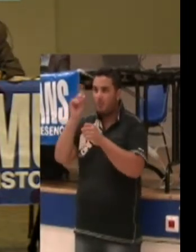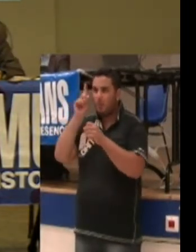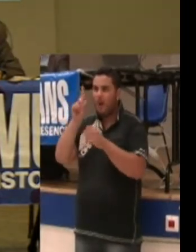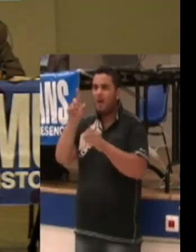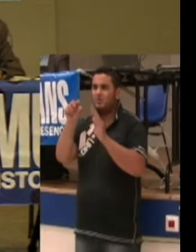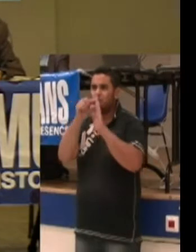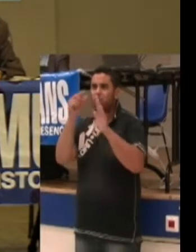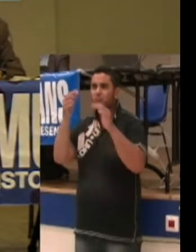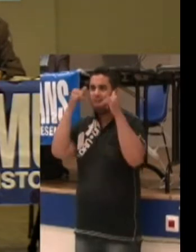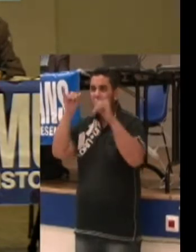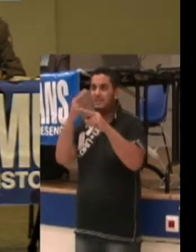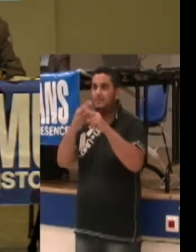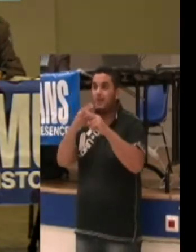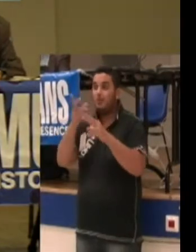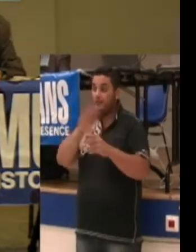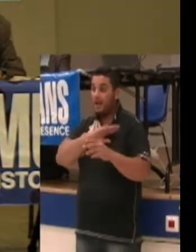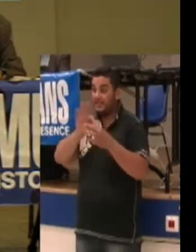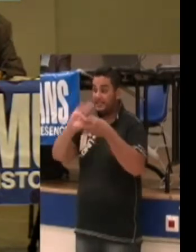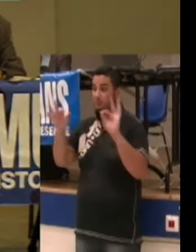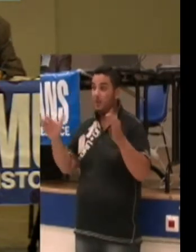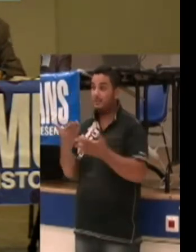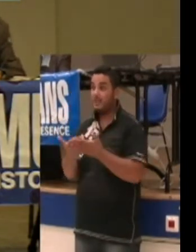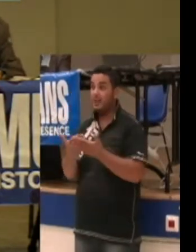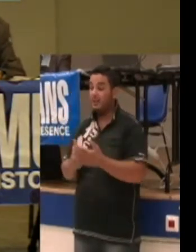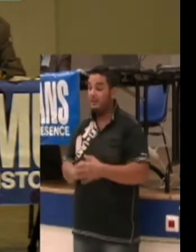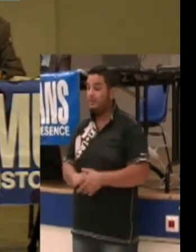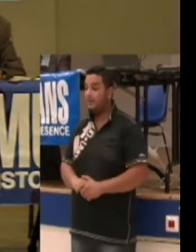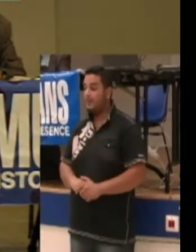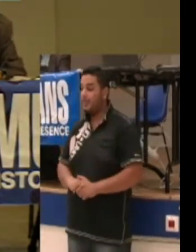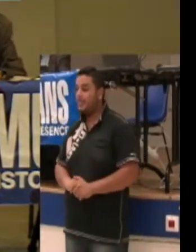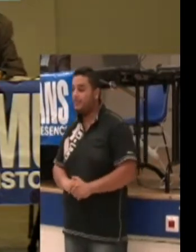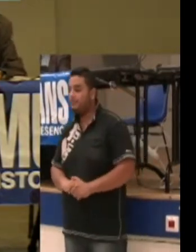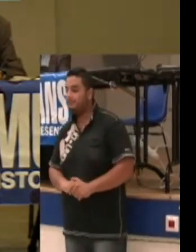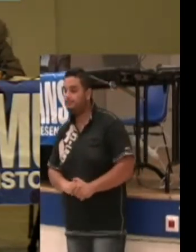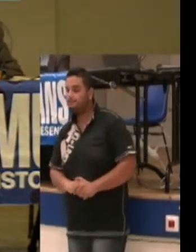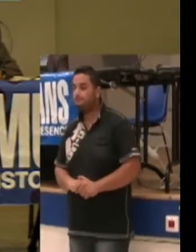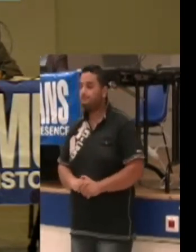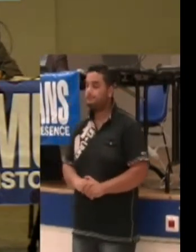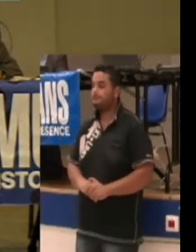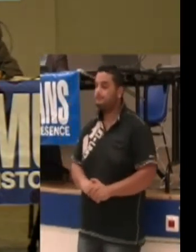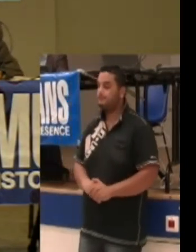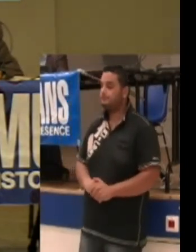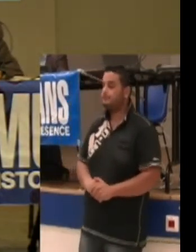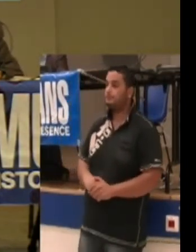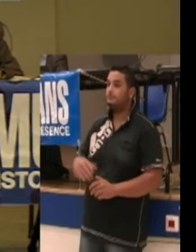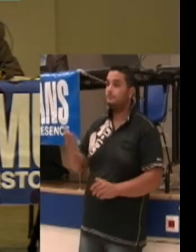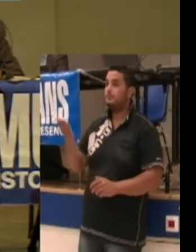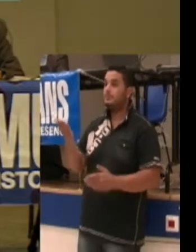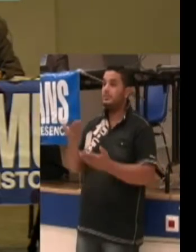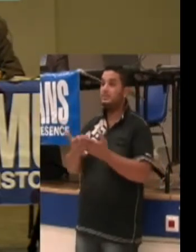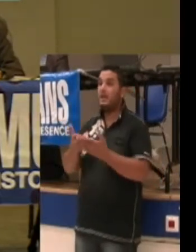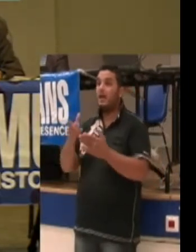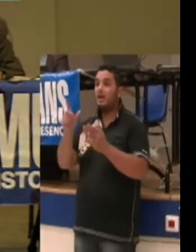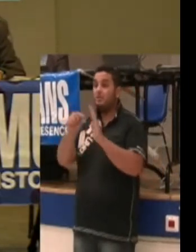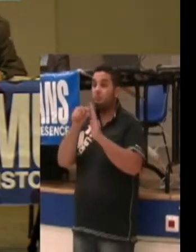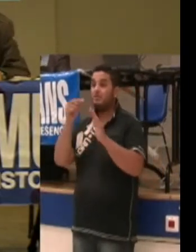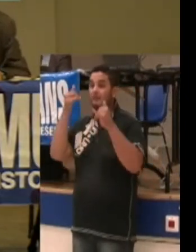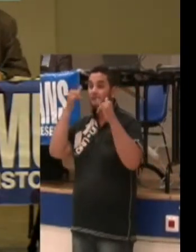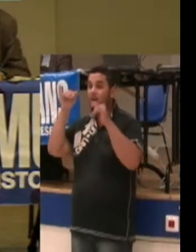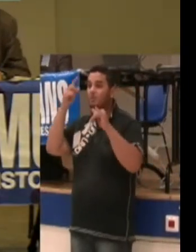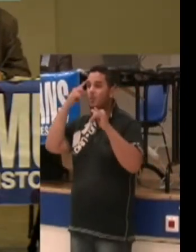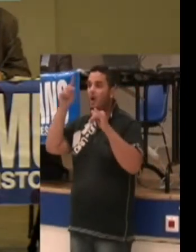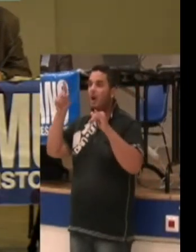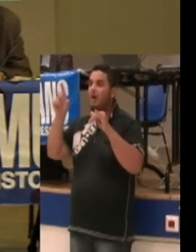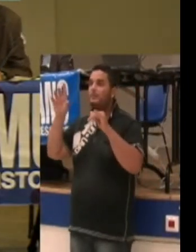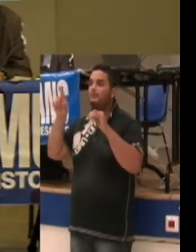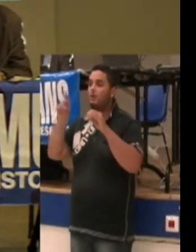Le veau d'or, ben, vous le tuez. Vous tuez, il est. Vous allez tuer votre Dieu. C'est ça ce que ça veut dire sur le Baqarah. Bon,